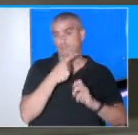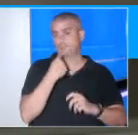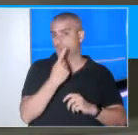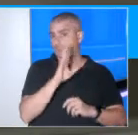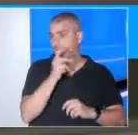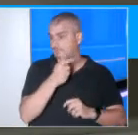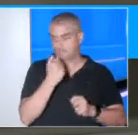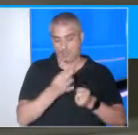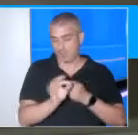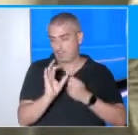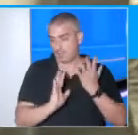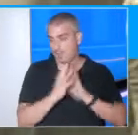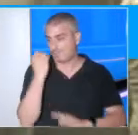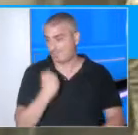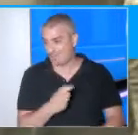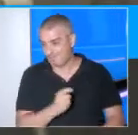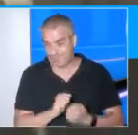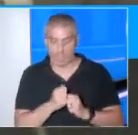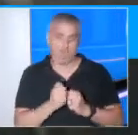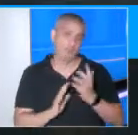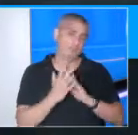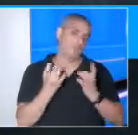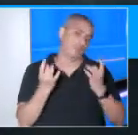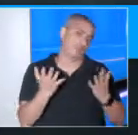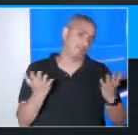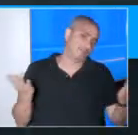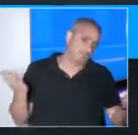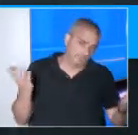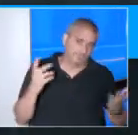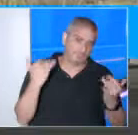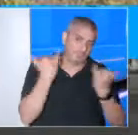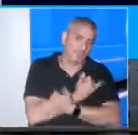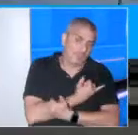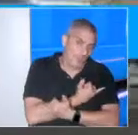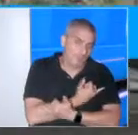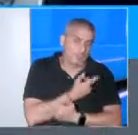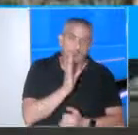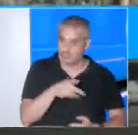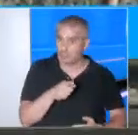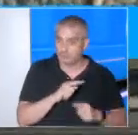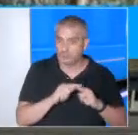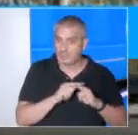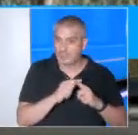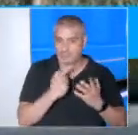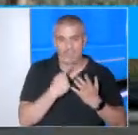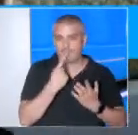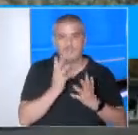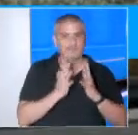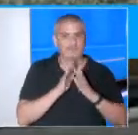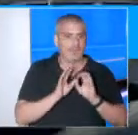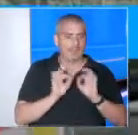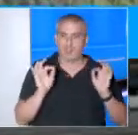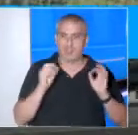האם מדובר בדלקה או שמדובר בשריפה שהתחילה בשוגג. יש איזושהי אינדיקציה? כי אמרת שהשריפה